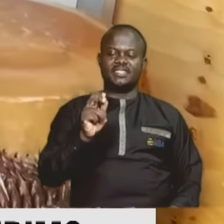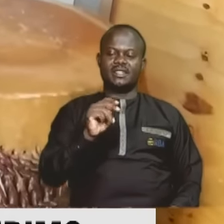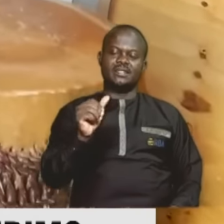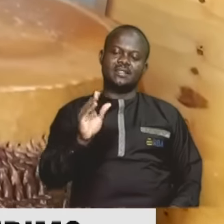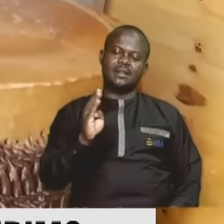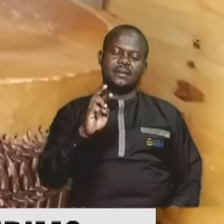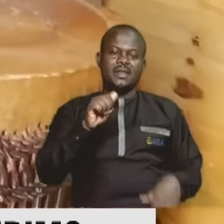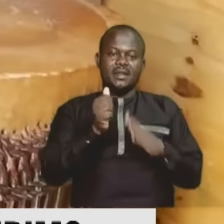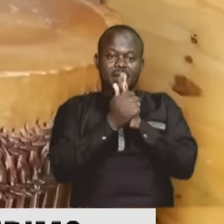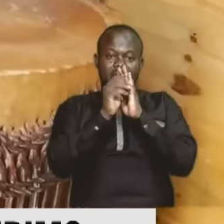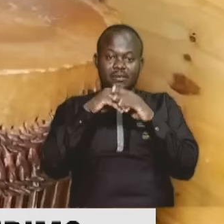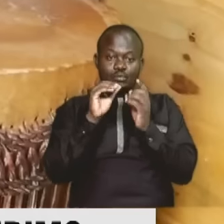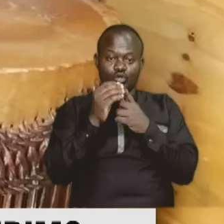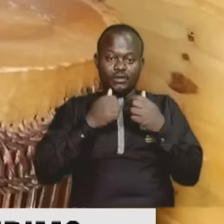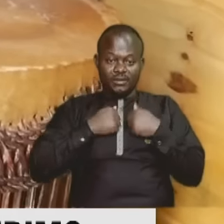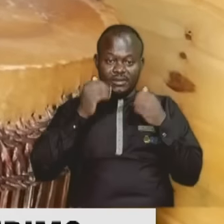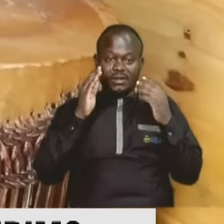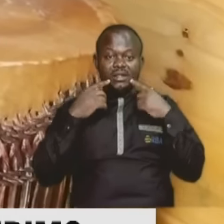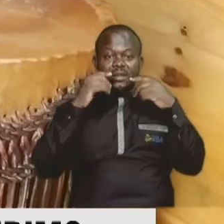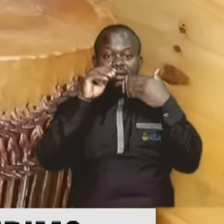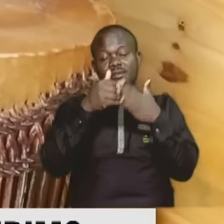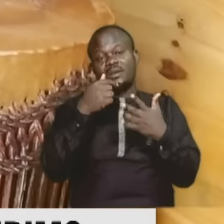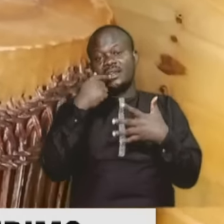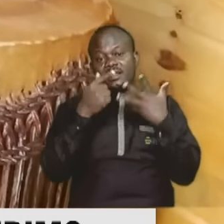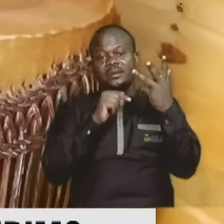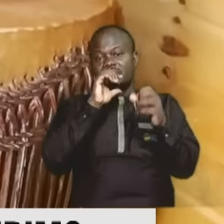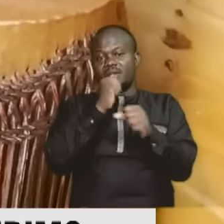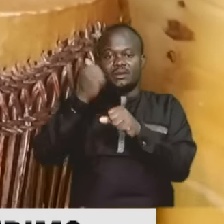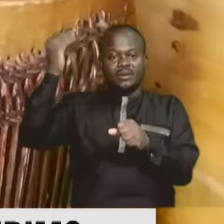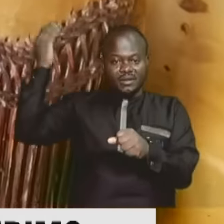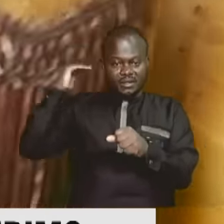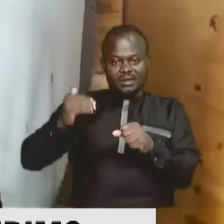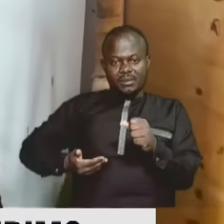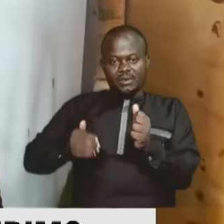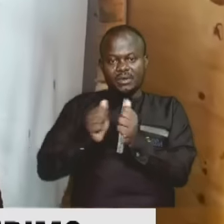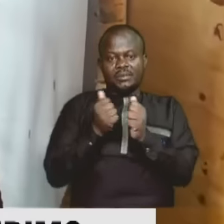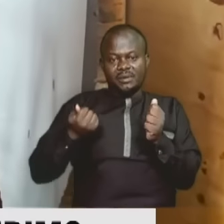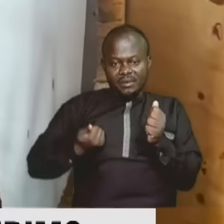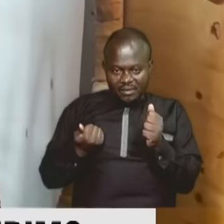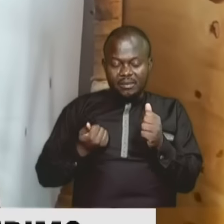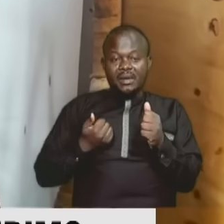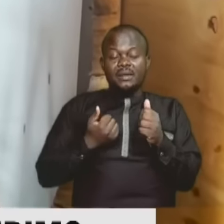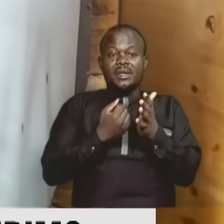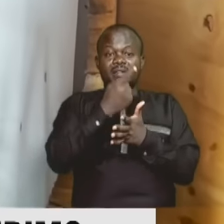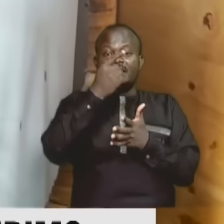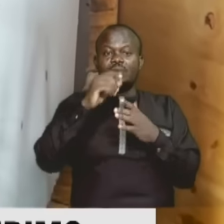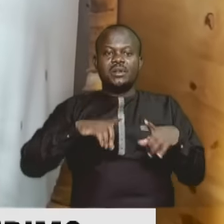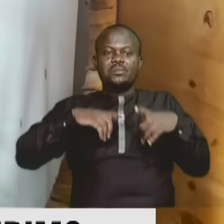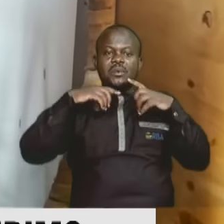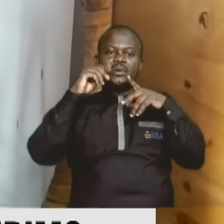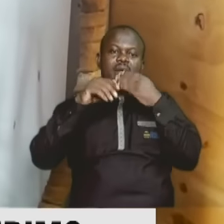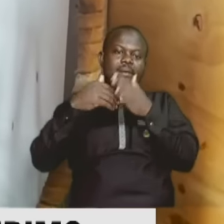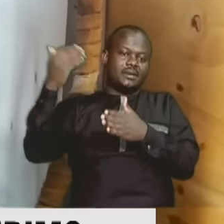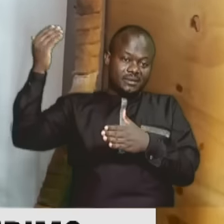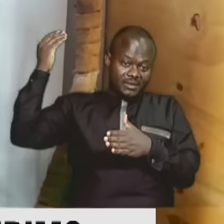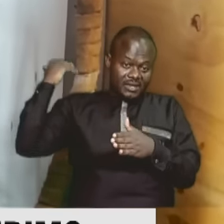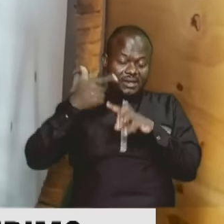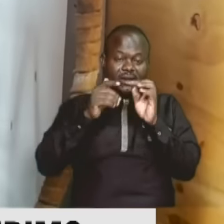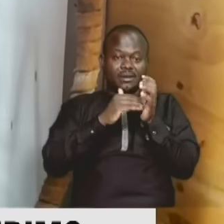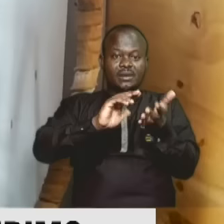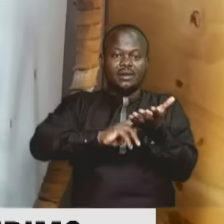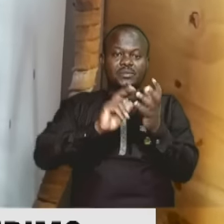muco n'amateka by'u Rwanda asanga kuba hari ibitarakorwaga kera n'abagore n'abakobwa byaraterwaga n'imibereho y'abantu y'icyo gihe agahamya ko